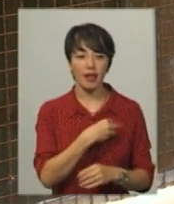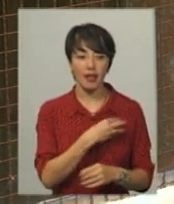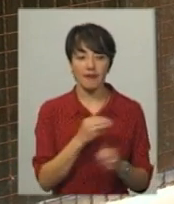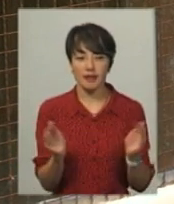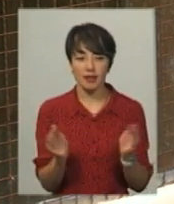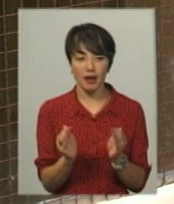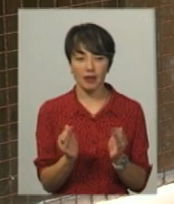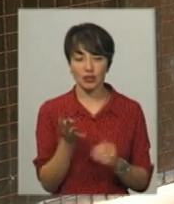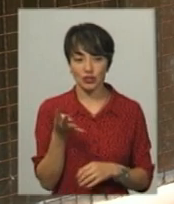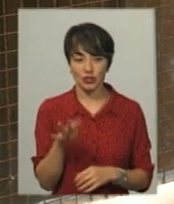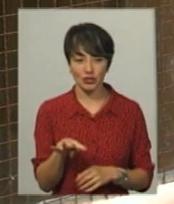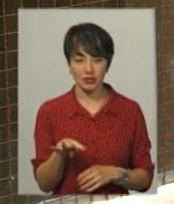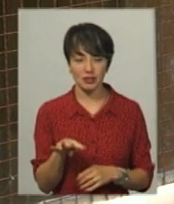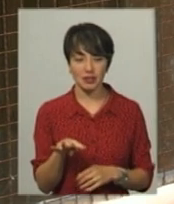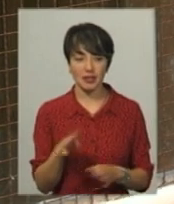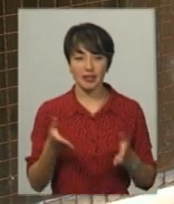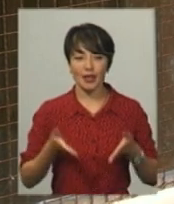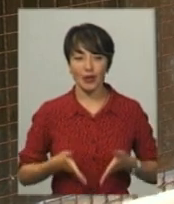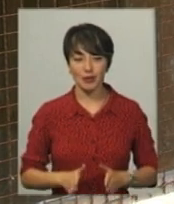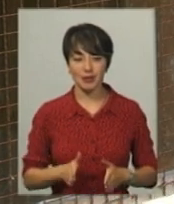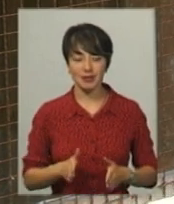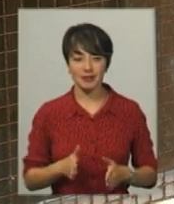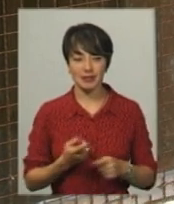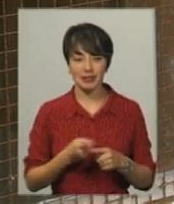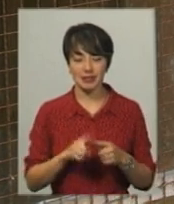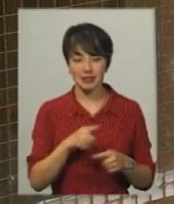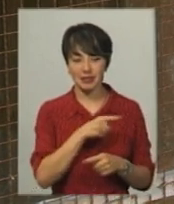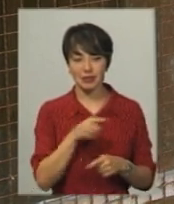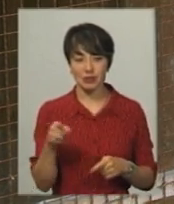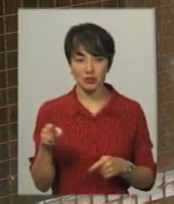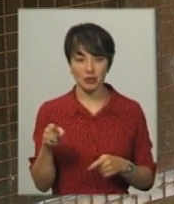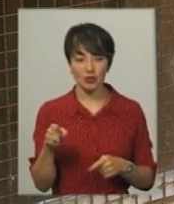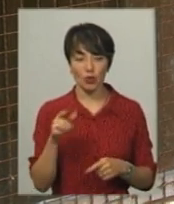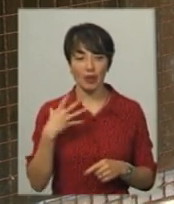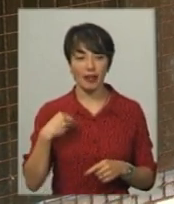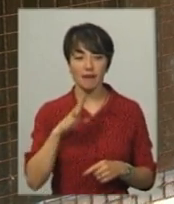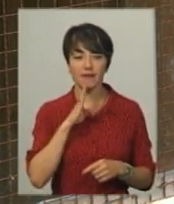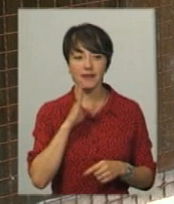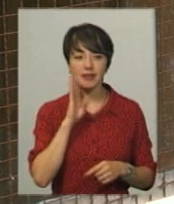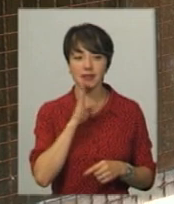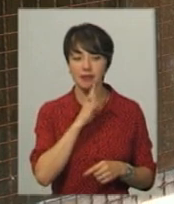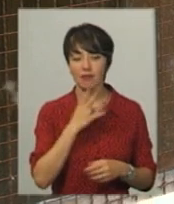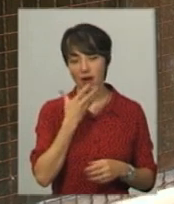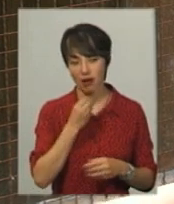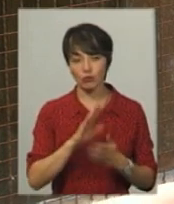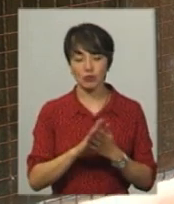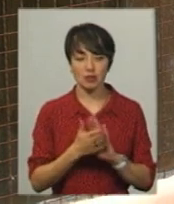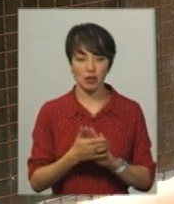Левенята, 4 левенятка, які народились в цей сезон в Львиці нашої, в гарному